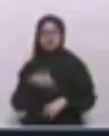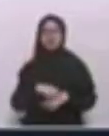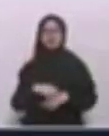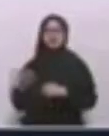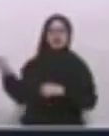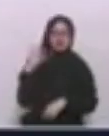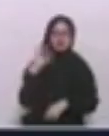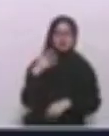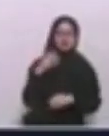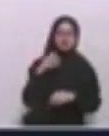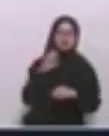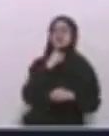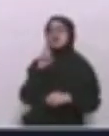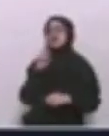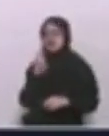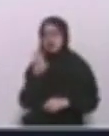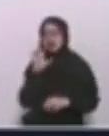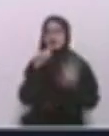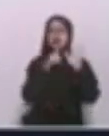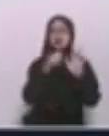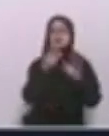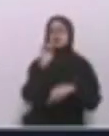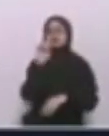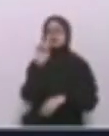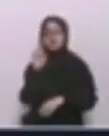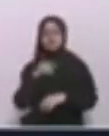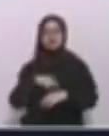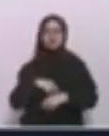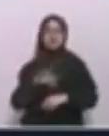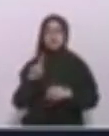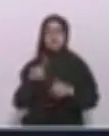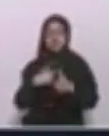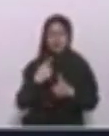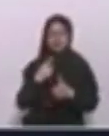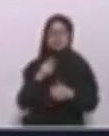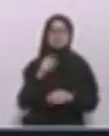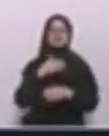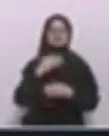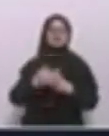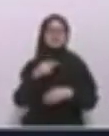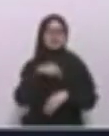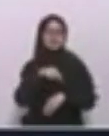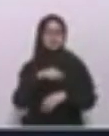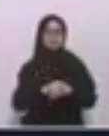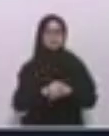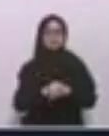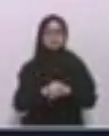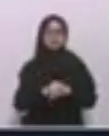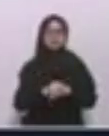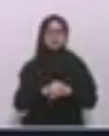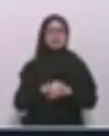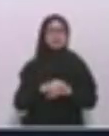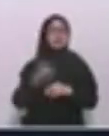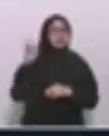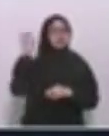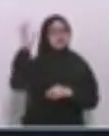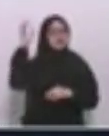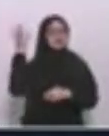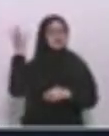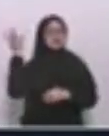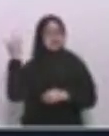60 detik baik langsung saja kita akan mulai sesi segmen ini kami informasikan bahwa siang tadi kami telah